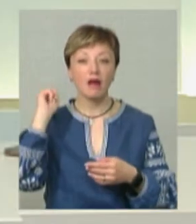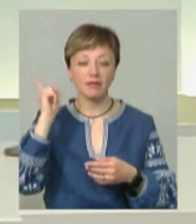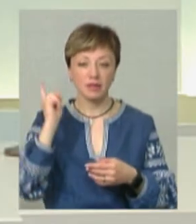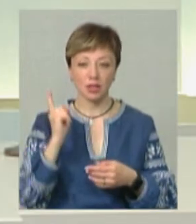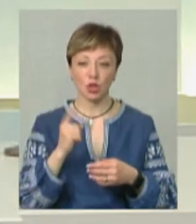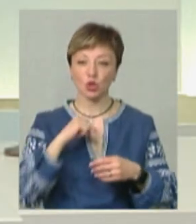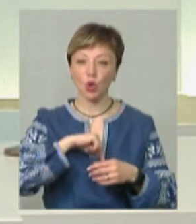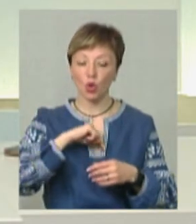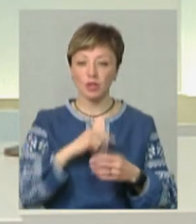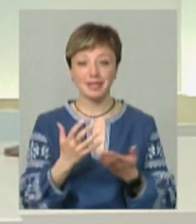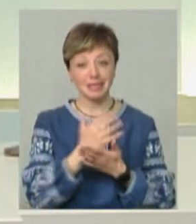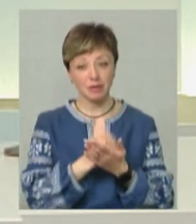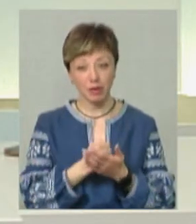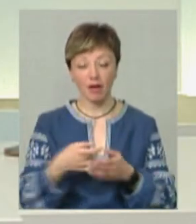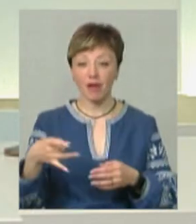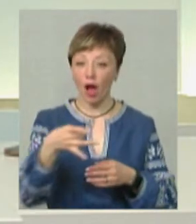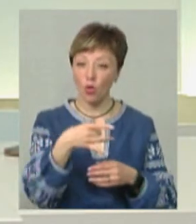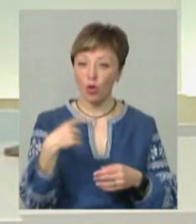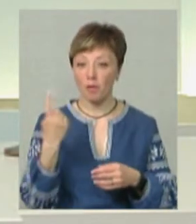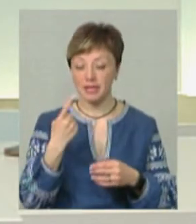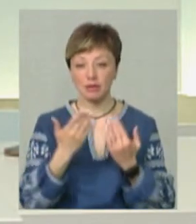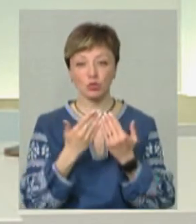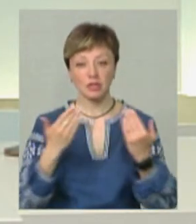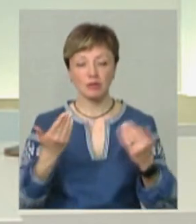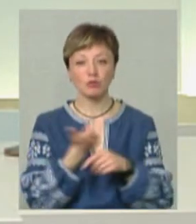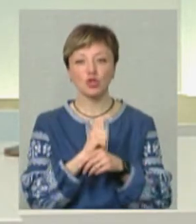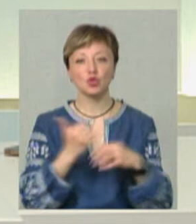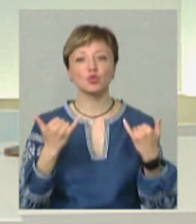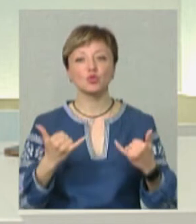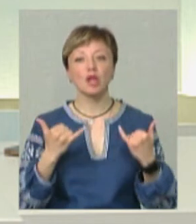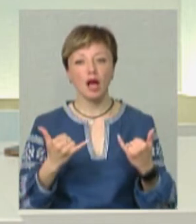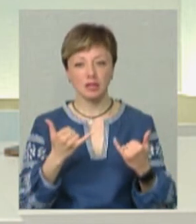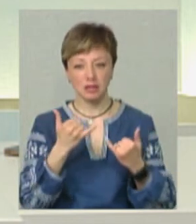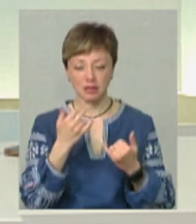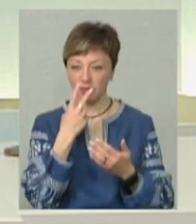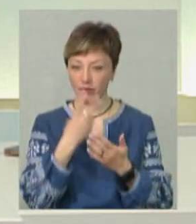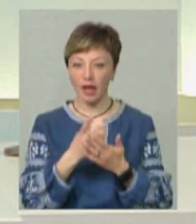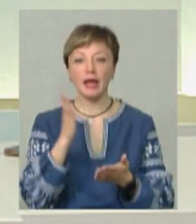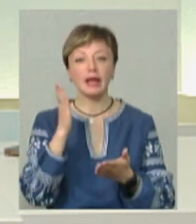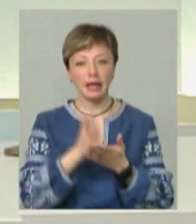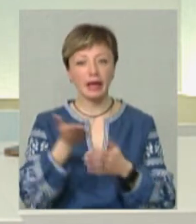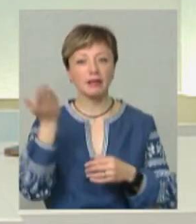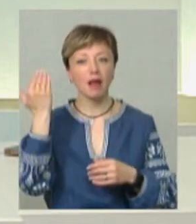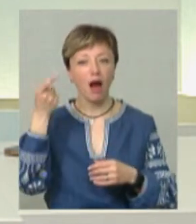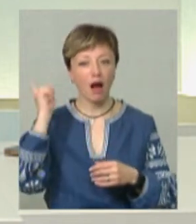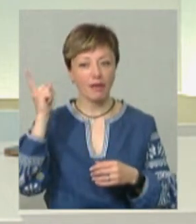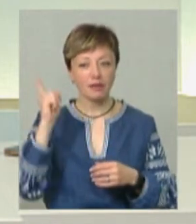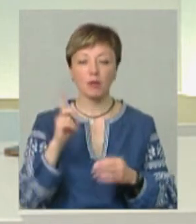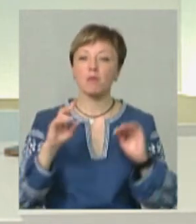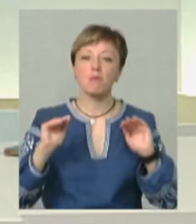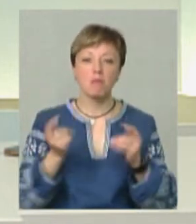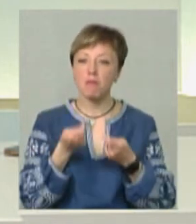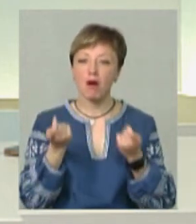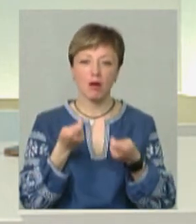що те, що зібрано в районних обласних музеях, в них більш сучасні експонати, є давні, але менш, ну,